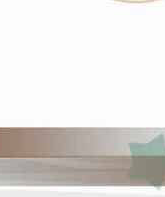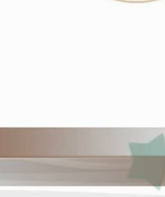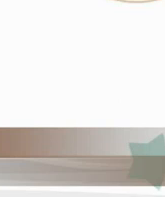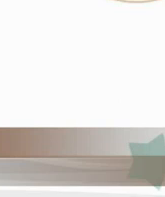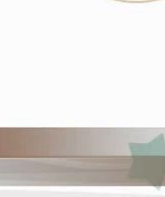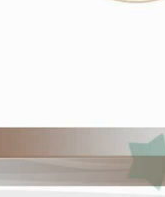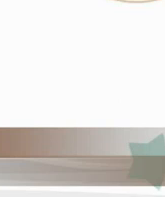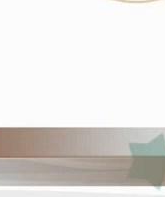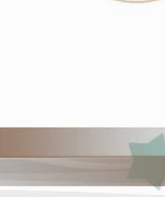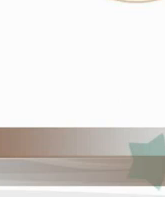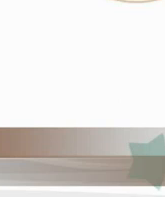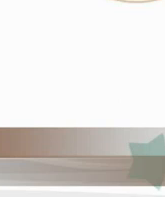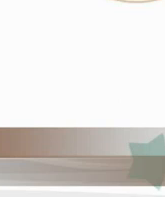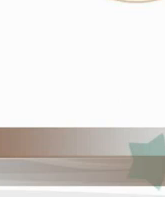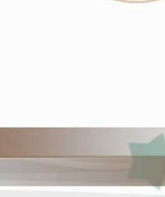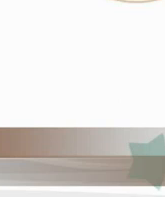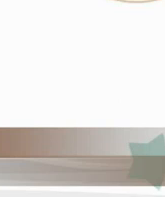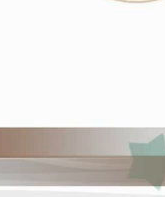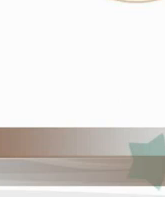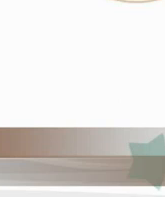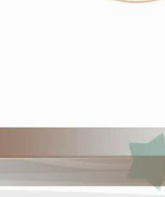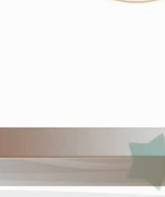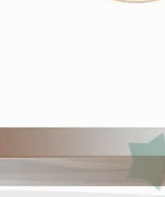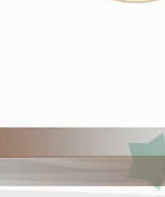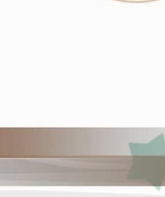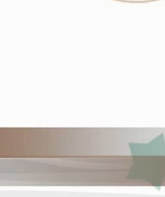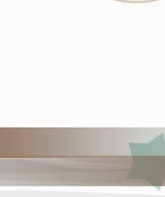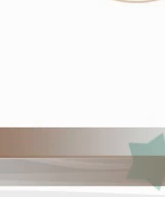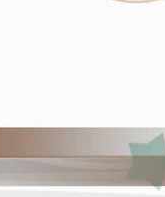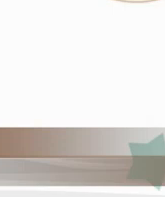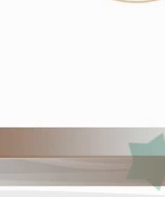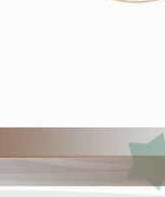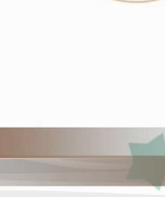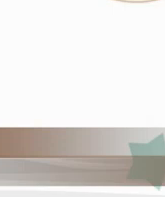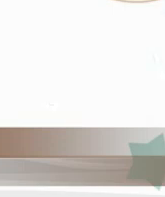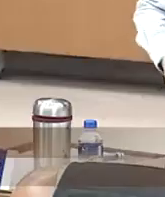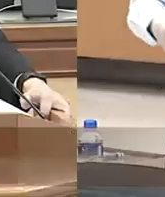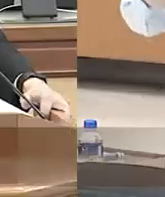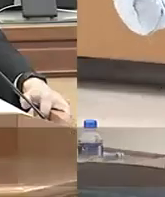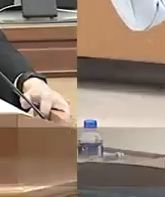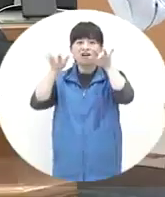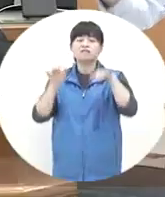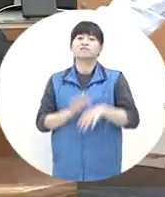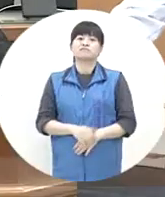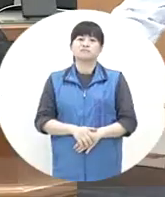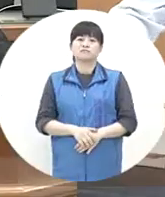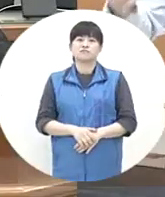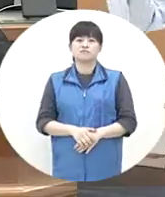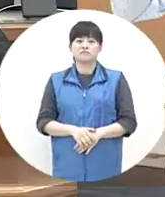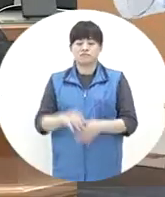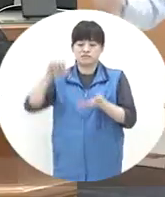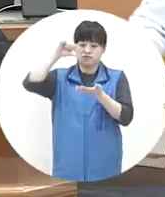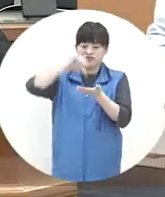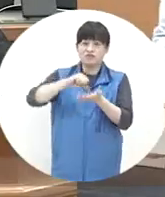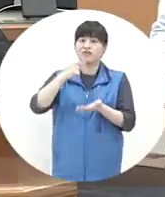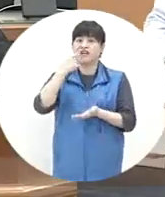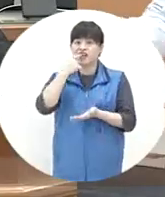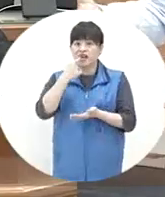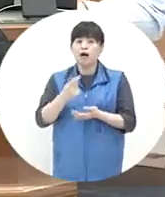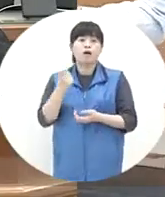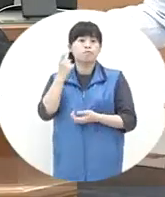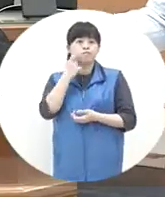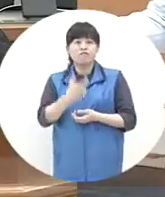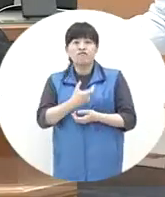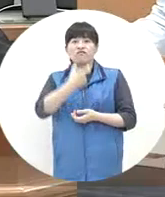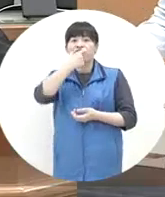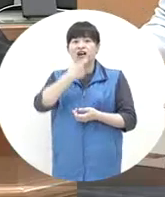牙齿，齁，用久了它就会不好，它就会掉嘛，齁，啊，那植个牙，齁，装个假牙，动不